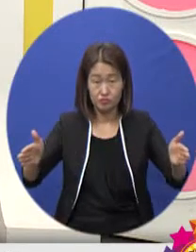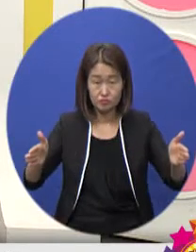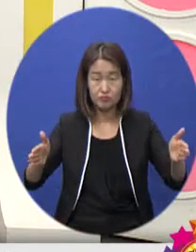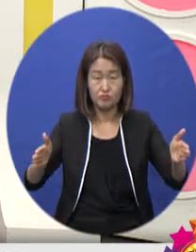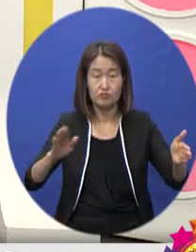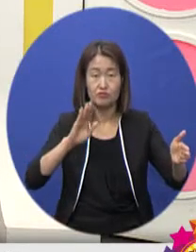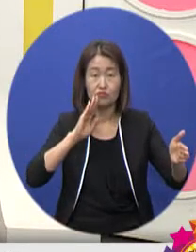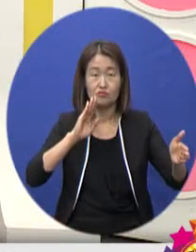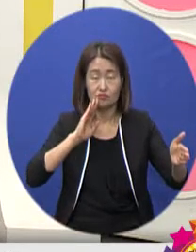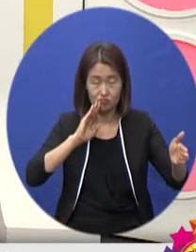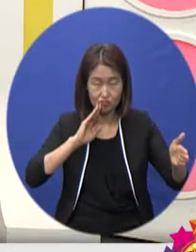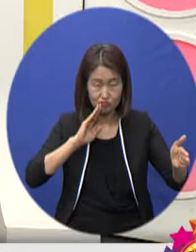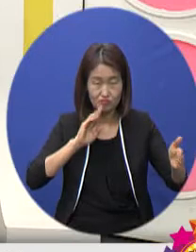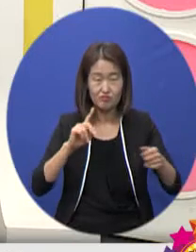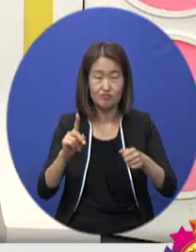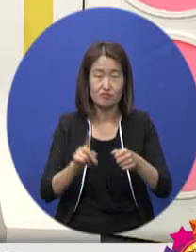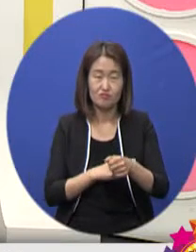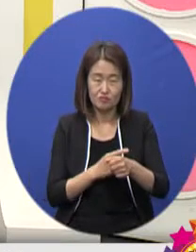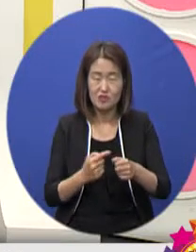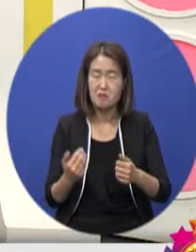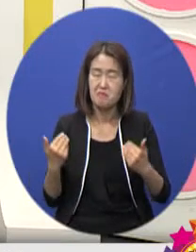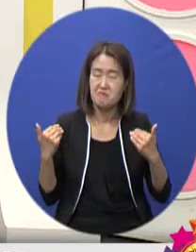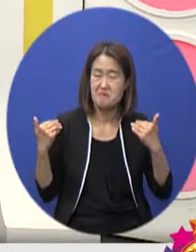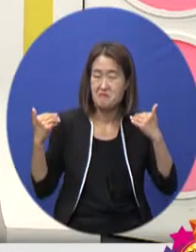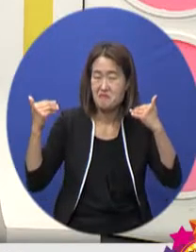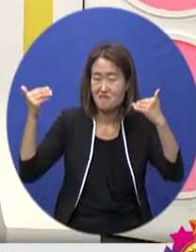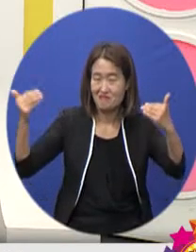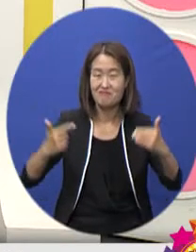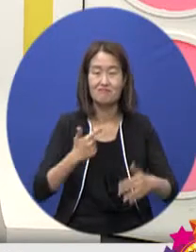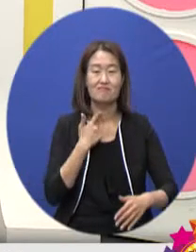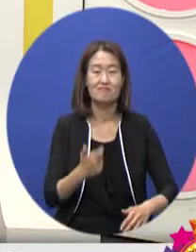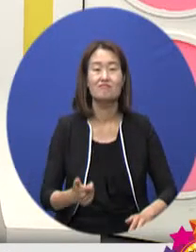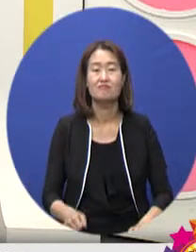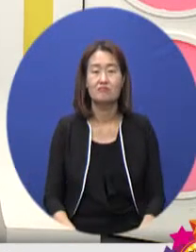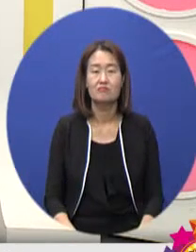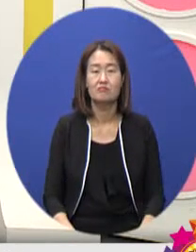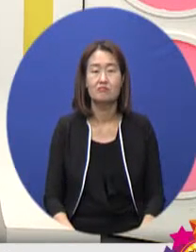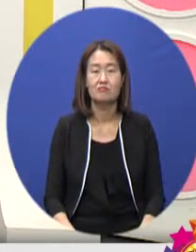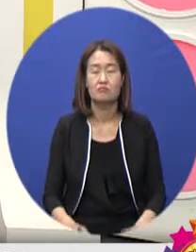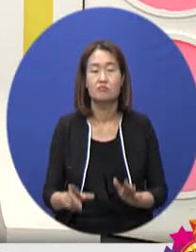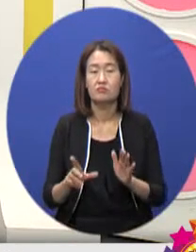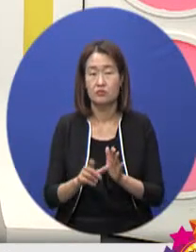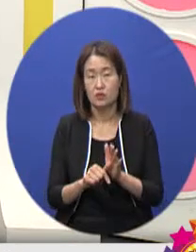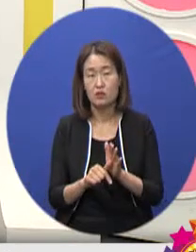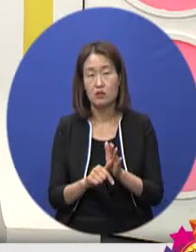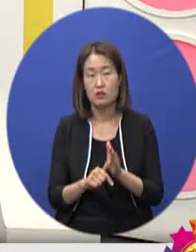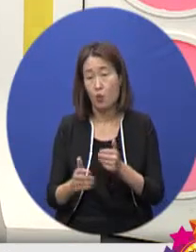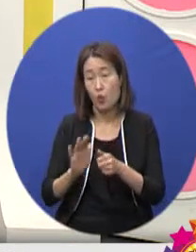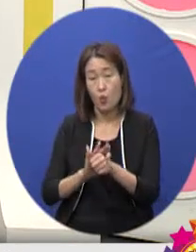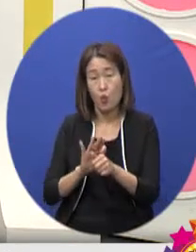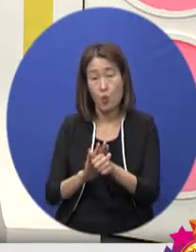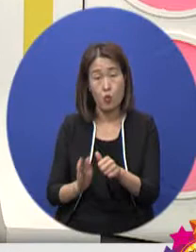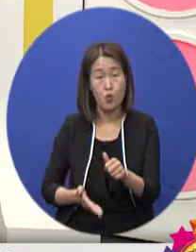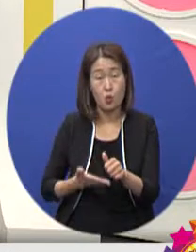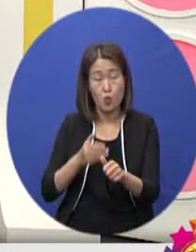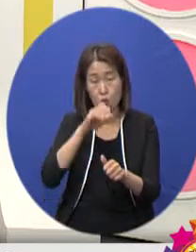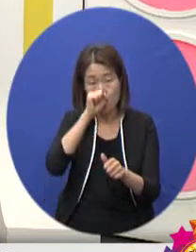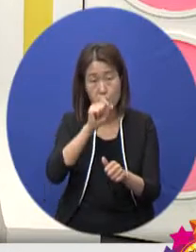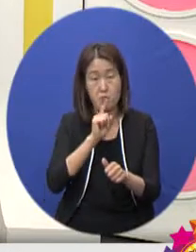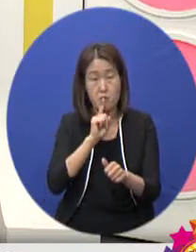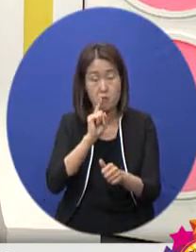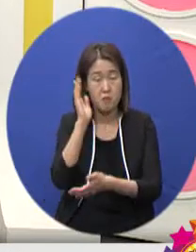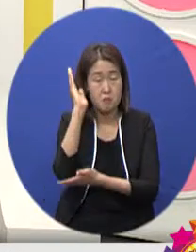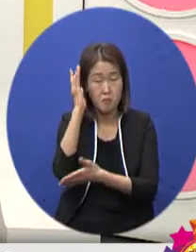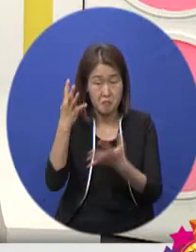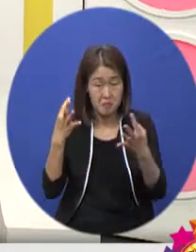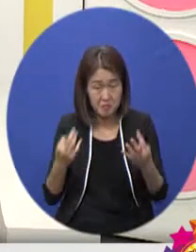주일학교 반사까지 하면서 네. 많이 컸거든요, 제가. 그러셨고 네. 그때 많이 좀 이렇게 도움 주시고 좋은 말씀 많이 해주셨었나